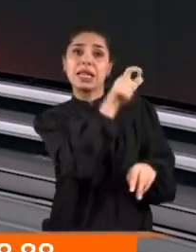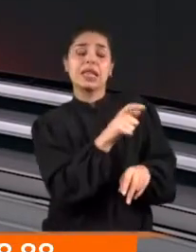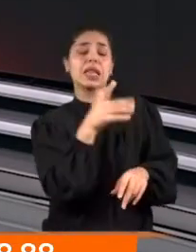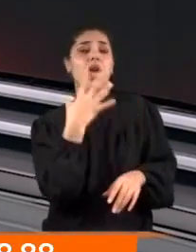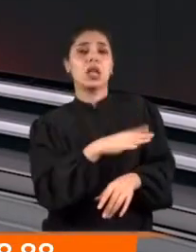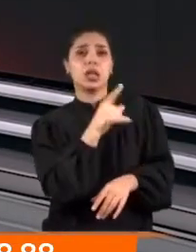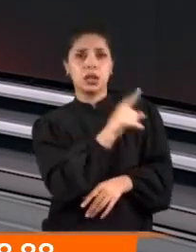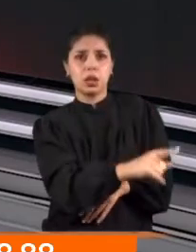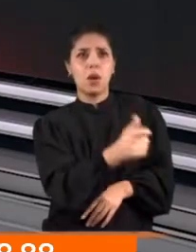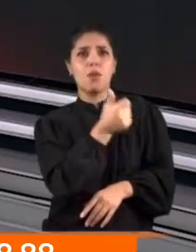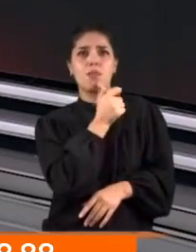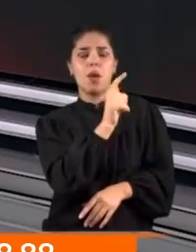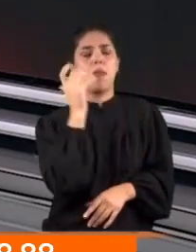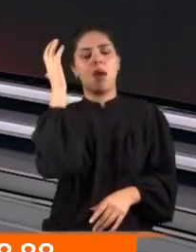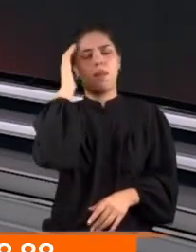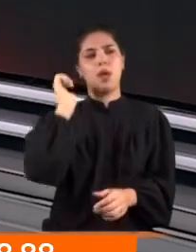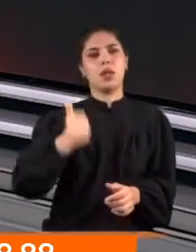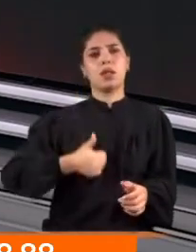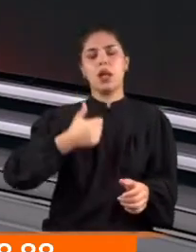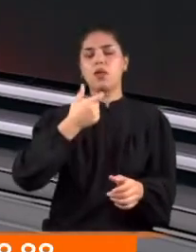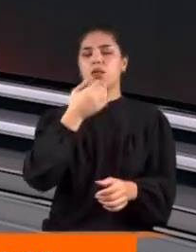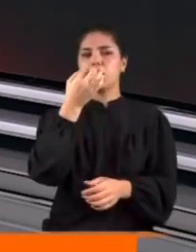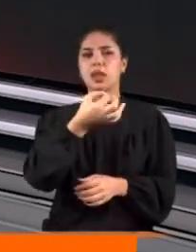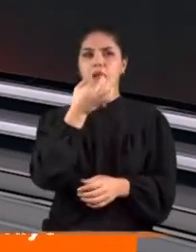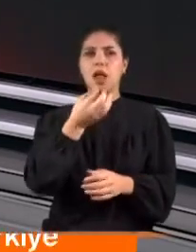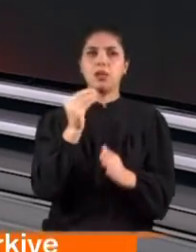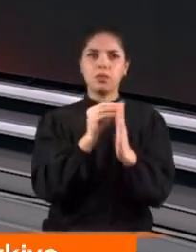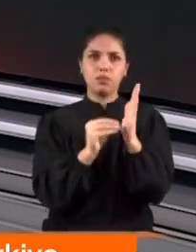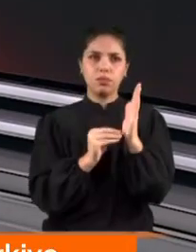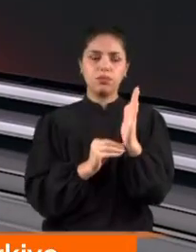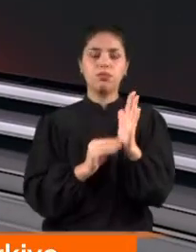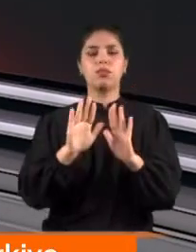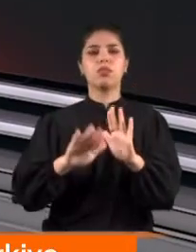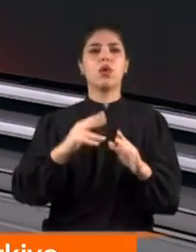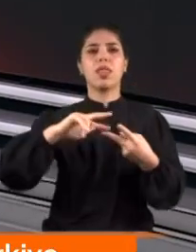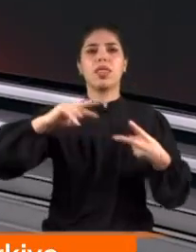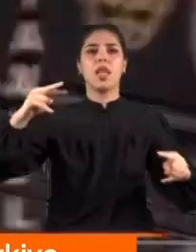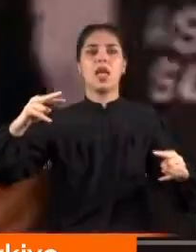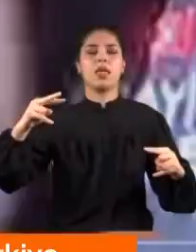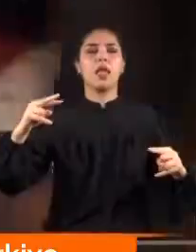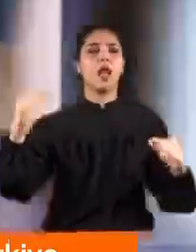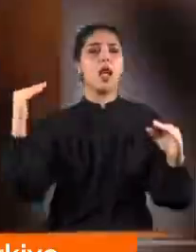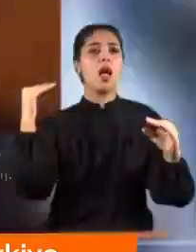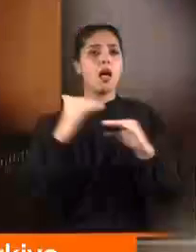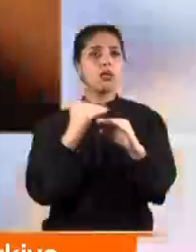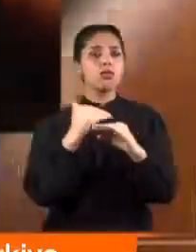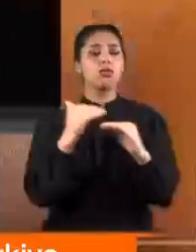Baba Garipoğlu başsavcılığa dilekçe vererek DNA eşleştirmesi talebinde bulundu